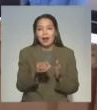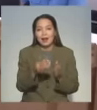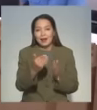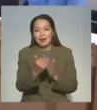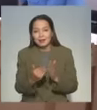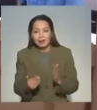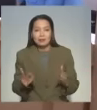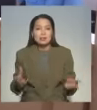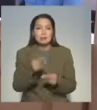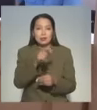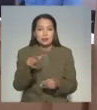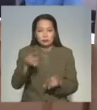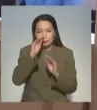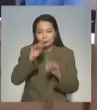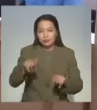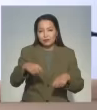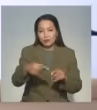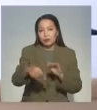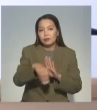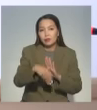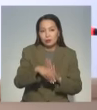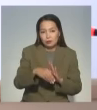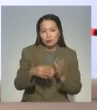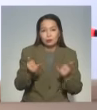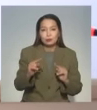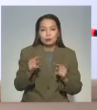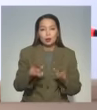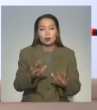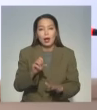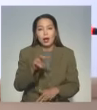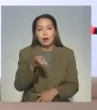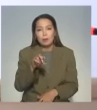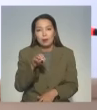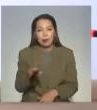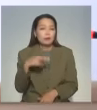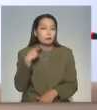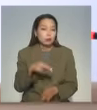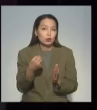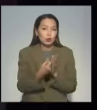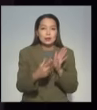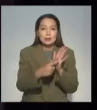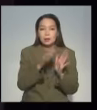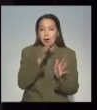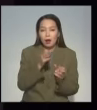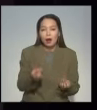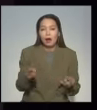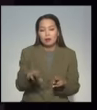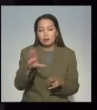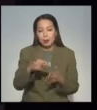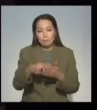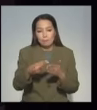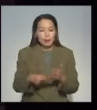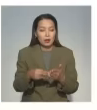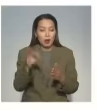спасатели. Их обвиняют в передаче взятки. Сейчас под арестом только Алимбаев. Ему грозит до 7 лет тюрьмы. Остальные под подпиской о